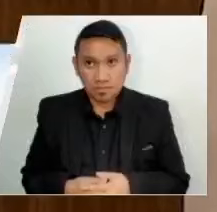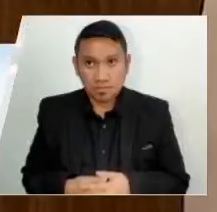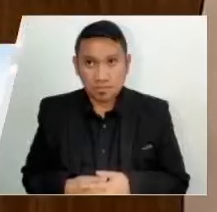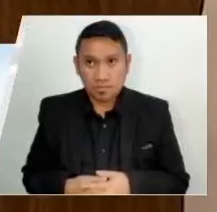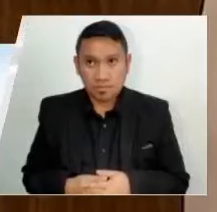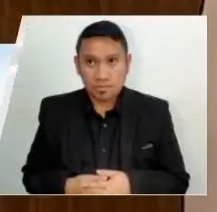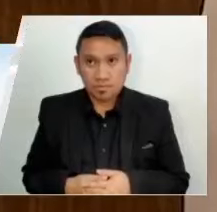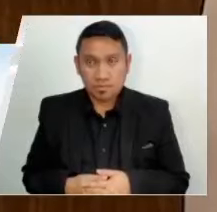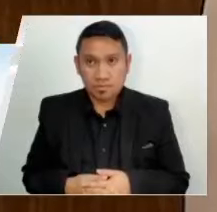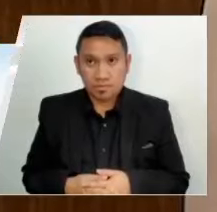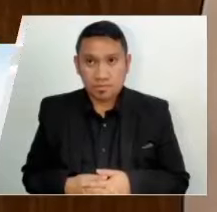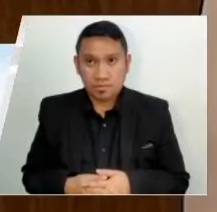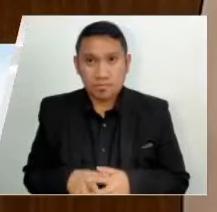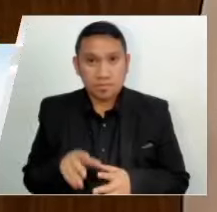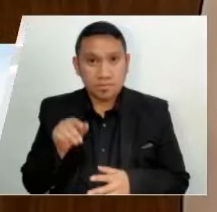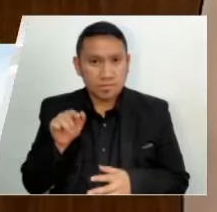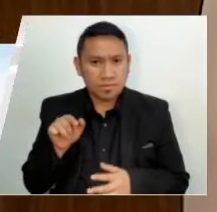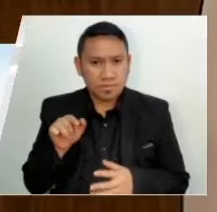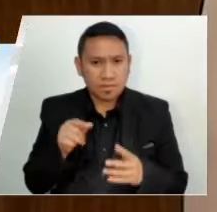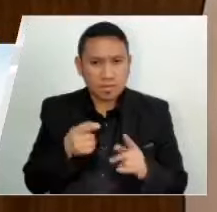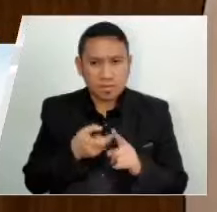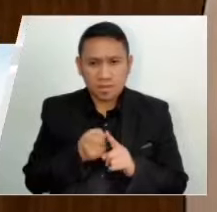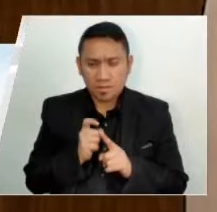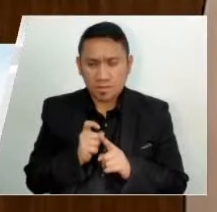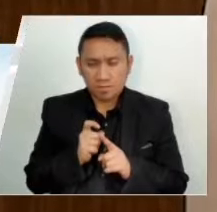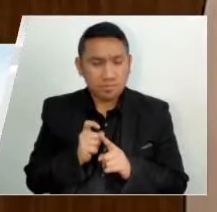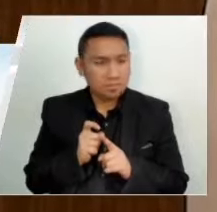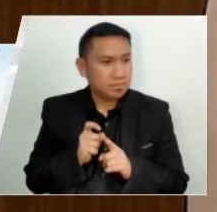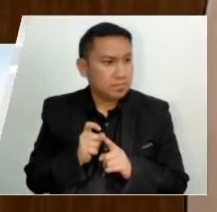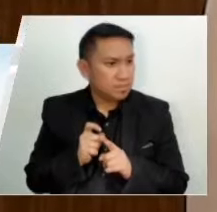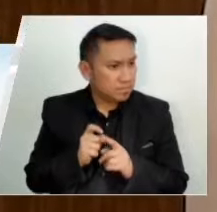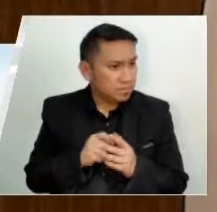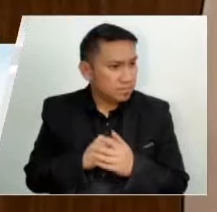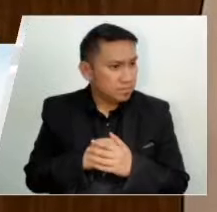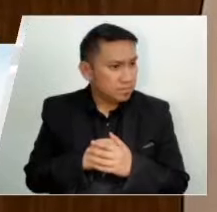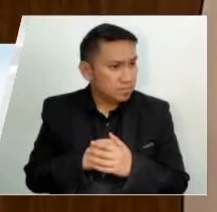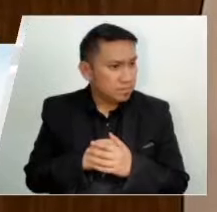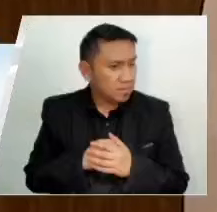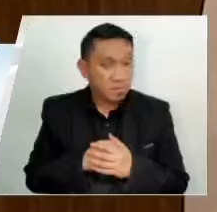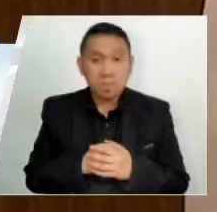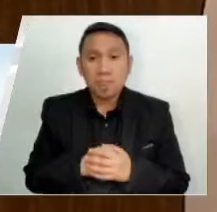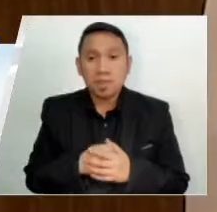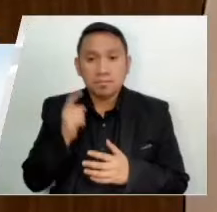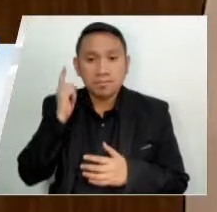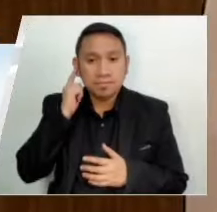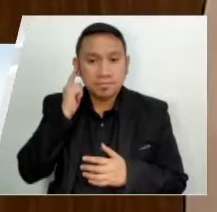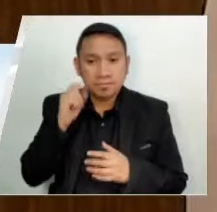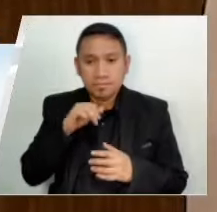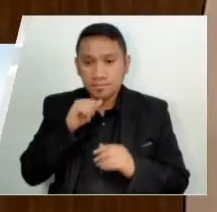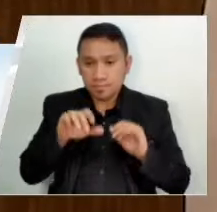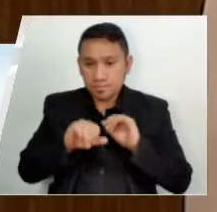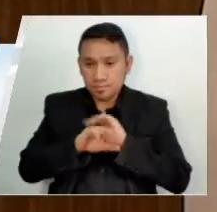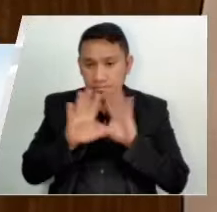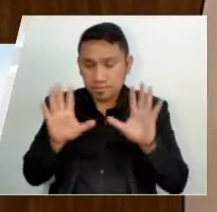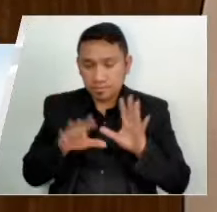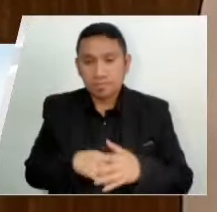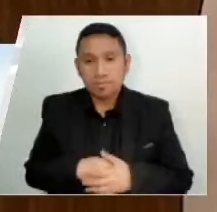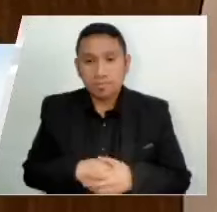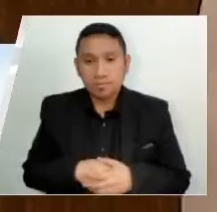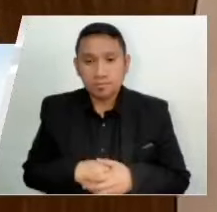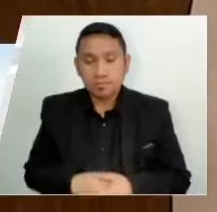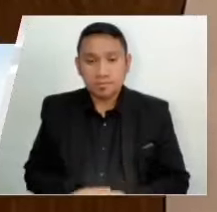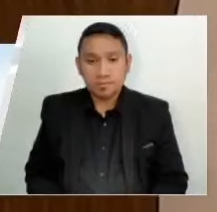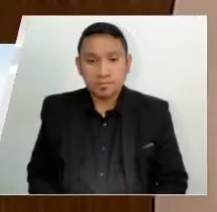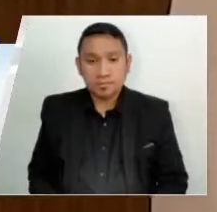They are stopped from speaking against or criticizing what they have approved unless they tell us